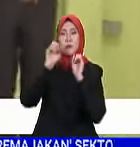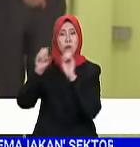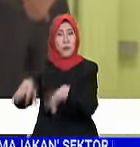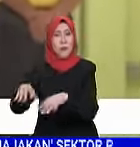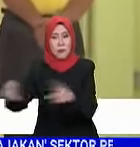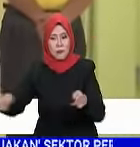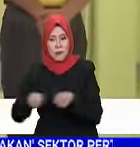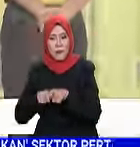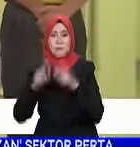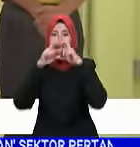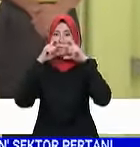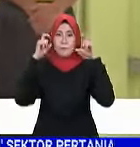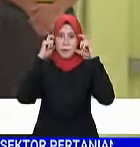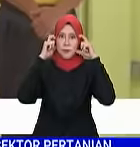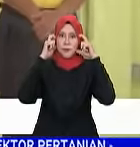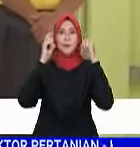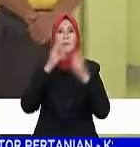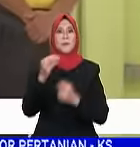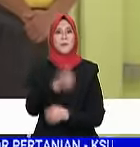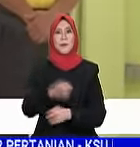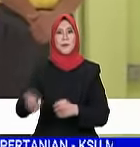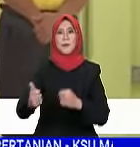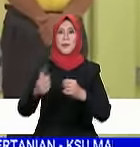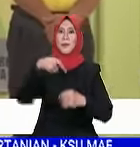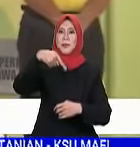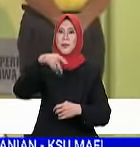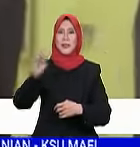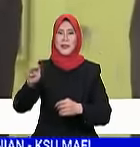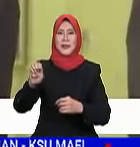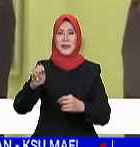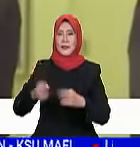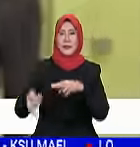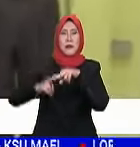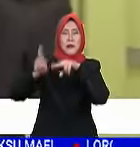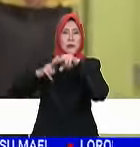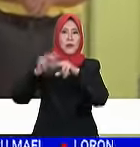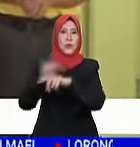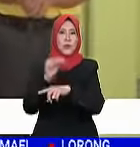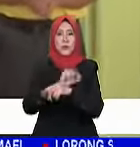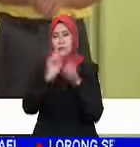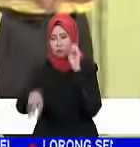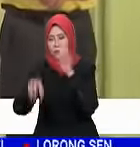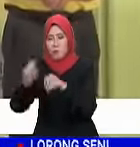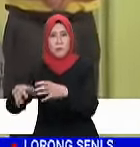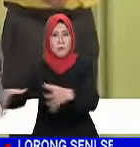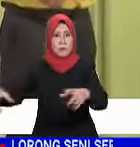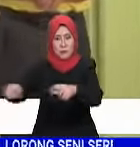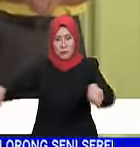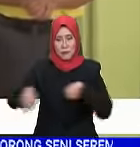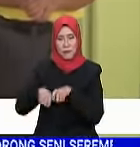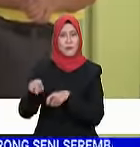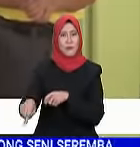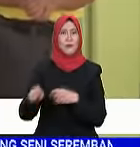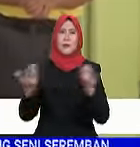COVID-19, pelitup separuh muka, peralatan pelindungan diri yang menunjukkan peningkatan dalam penggunaan harian. Jelasnya,